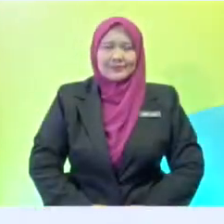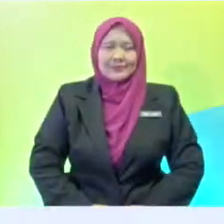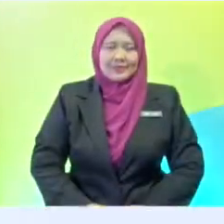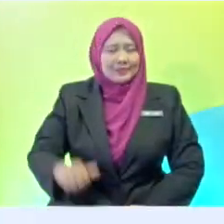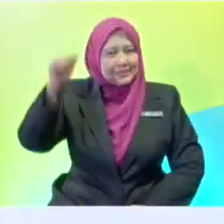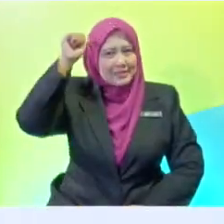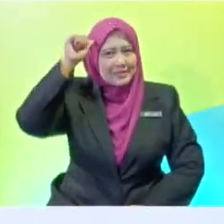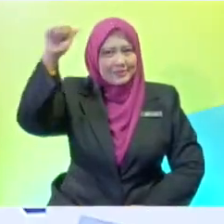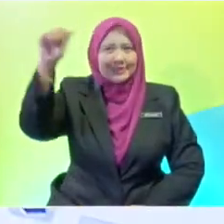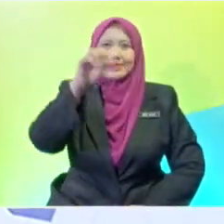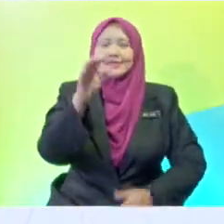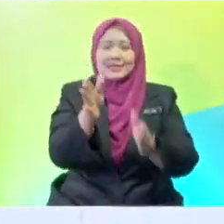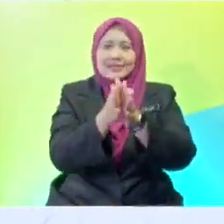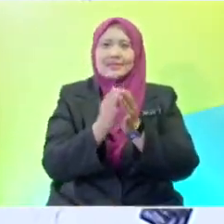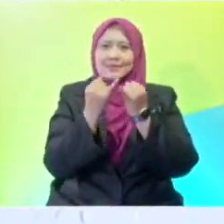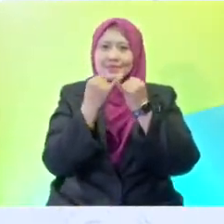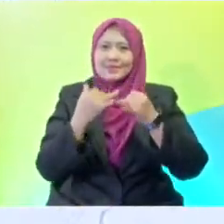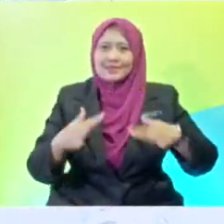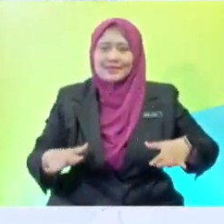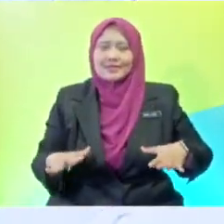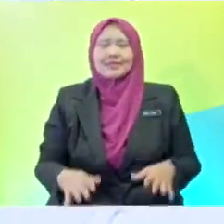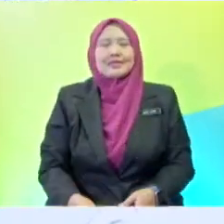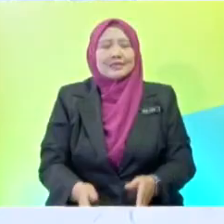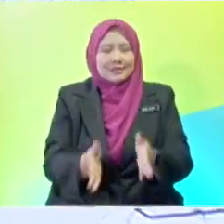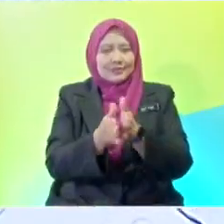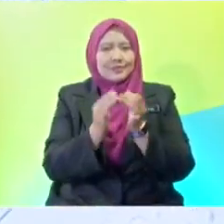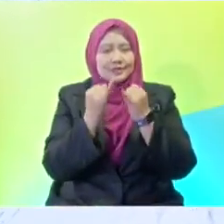Assalamualaikum salam sejahtera terima kasih kembali